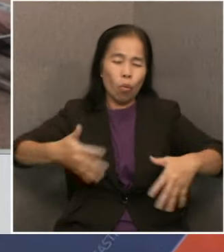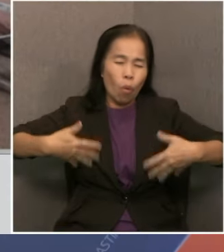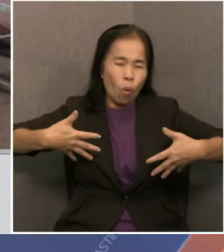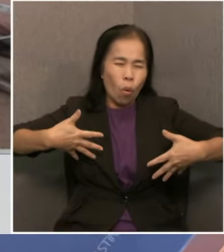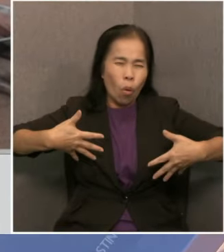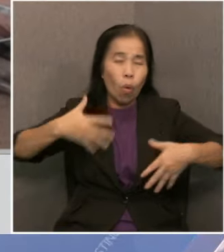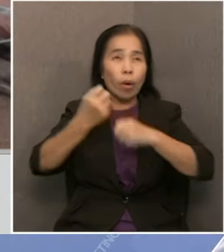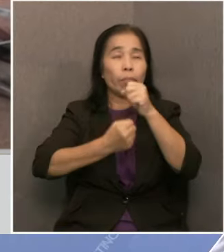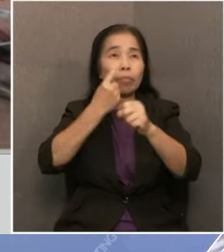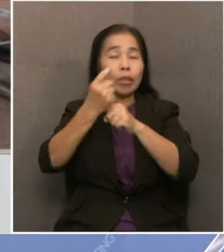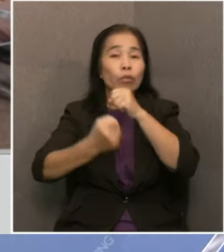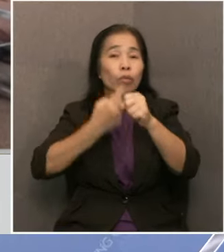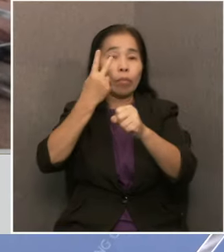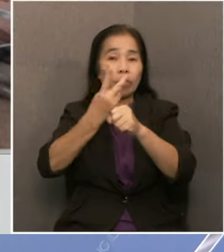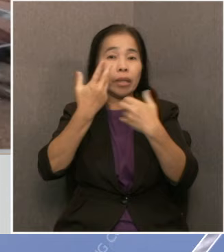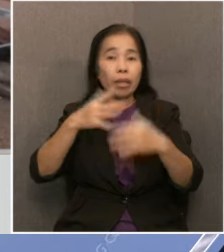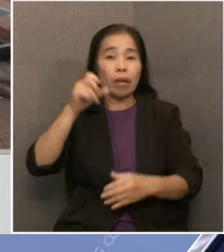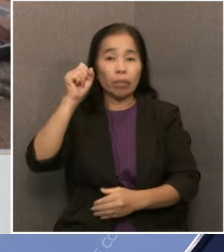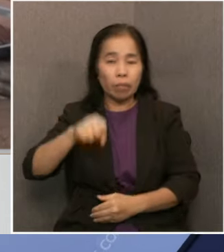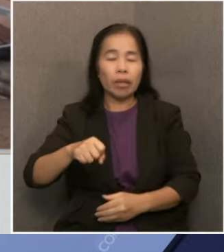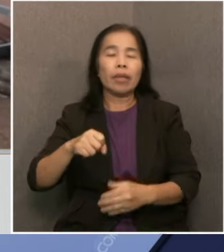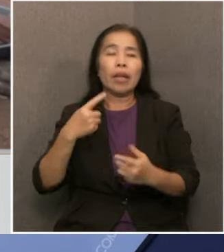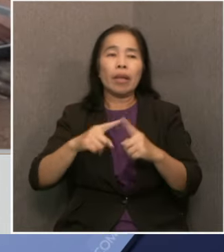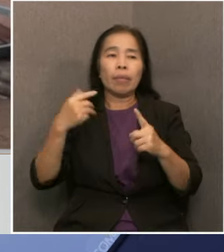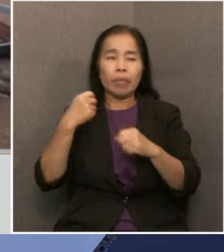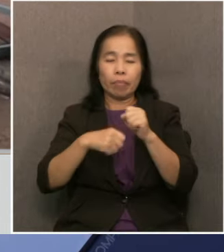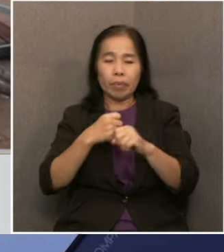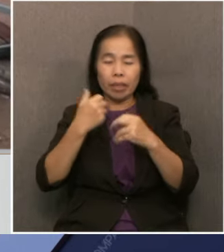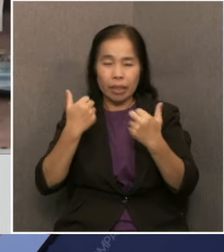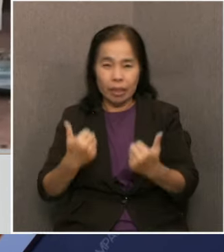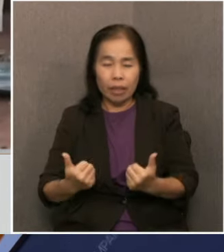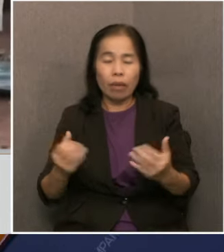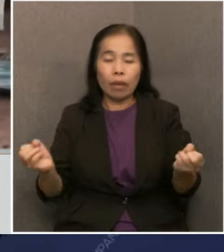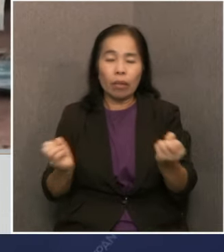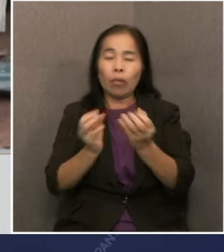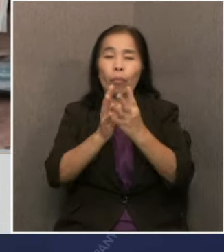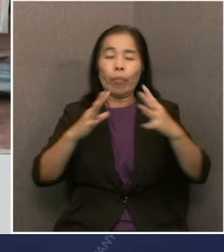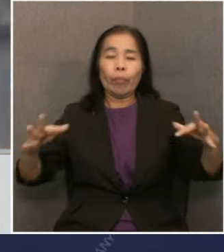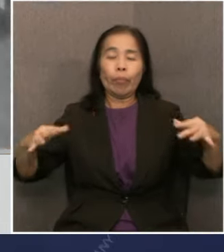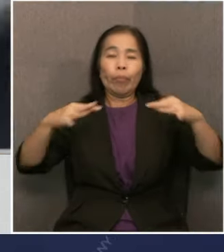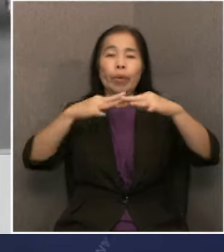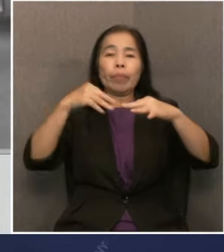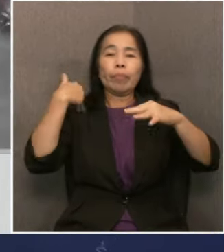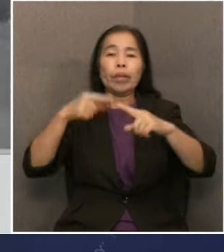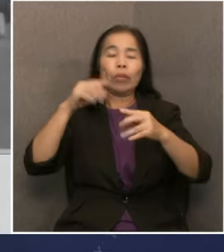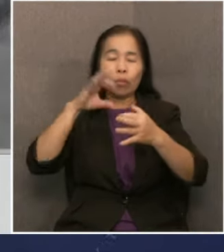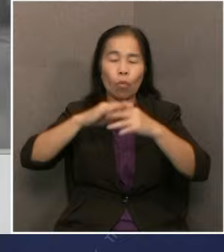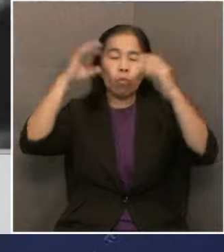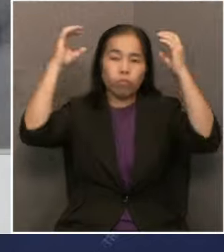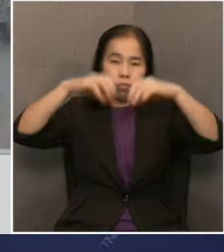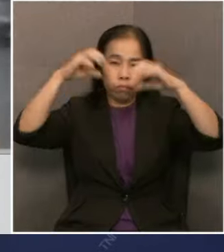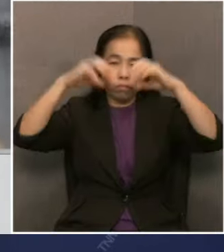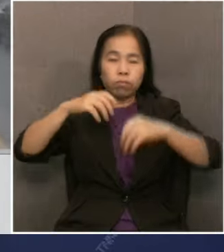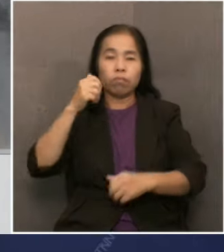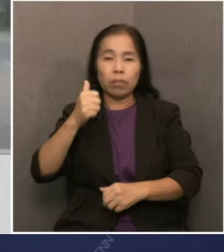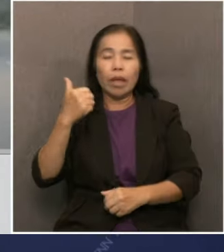เรามีใยนำเยอะมากเลยู่บศิจาราว มหาสุดท 2 ฟังมนพร้อมทจะตก มัมีต